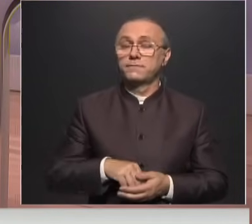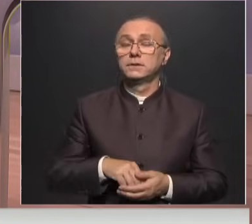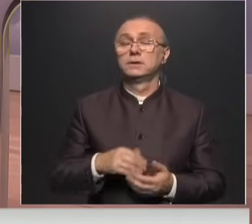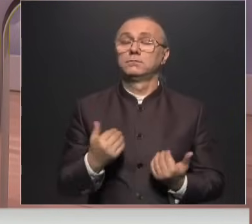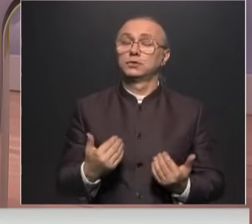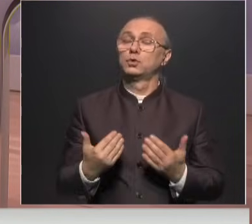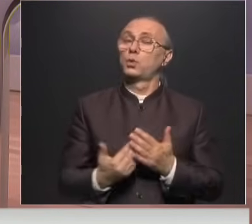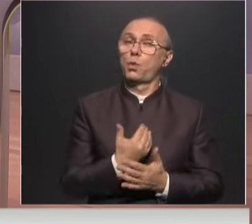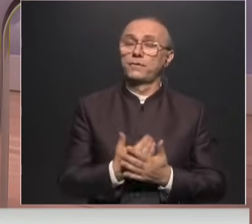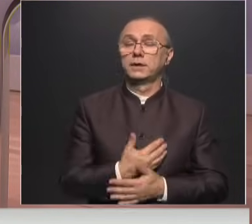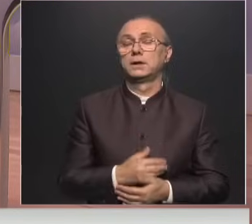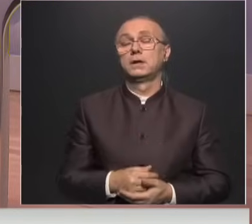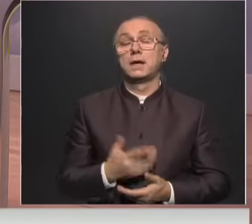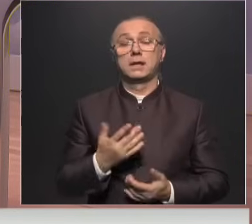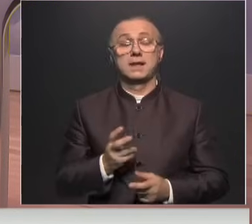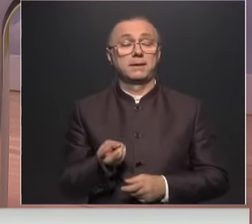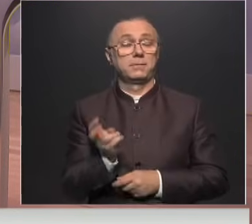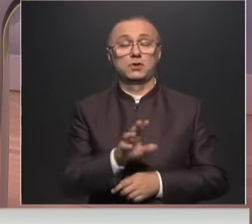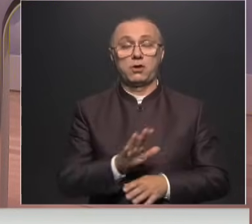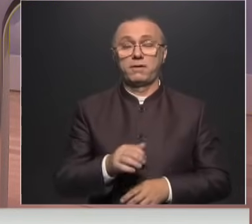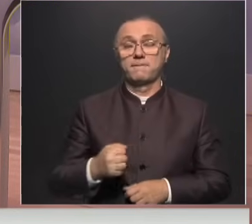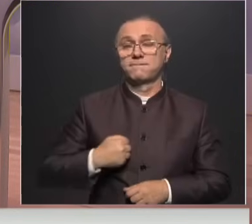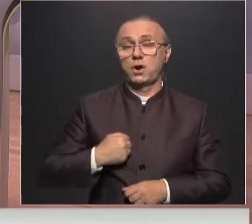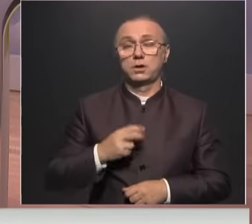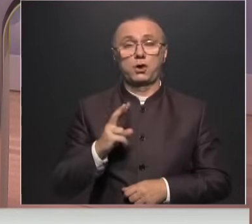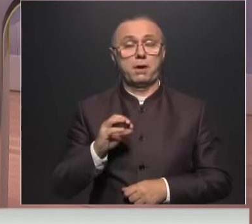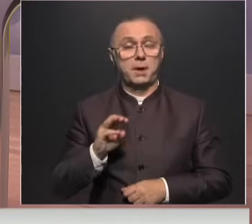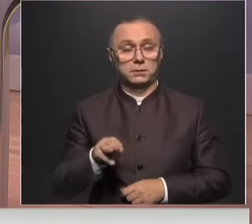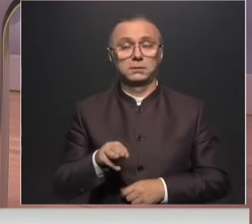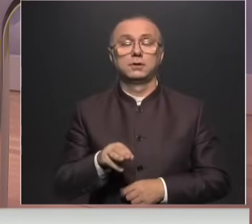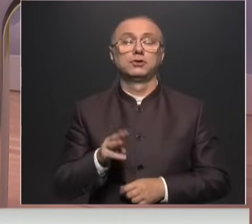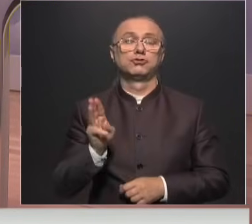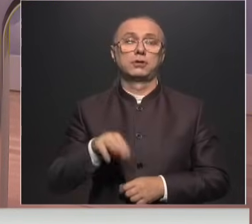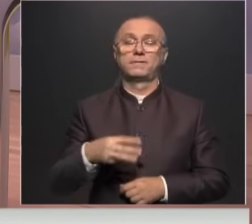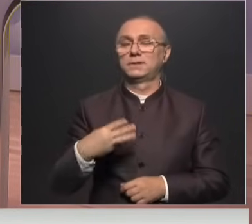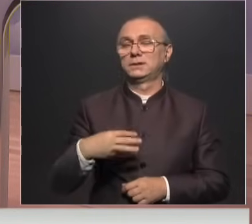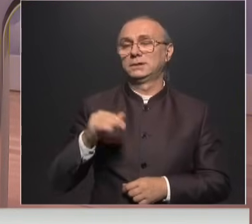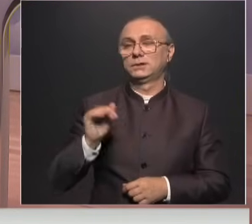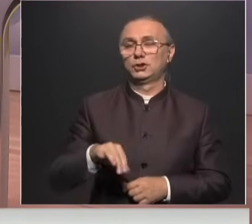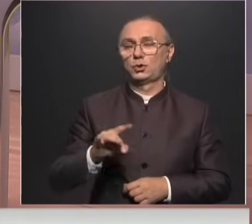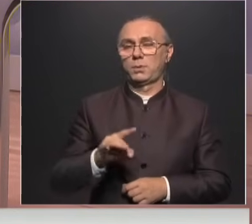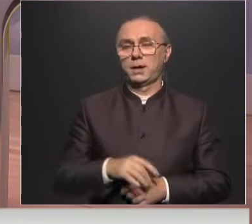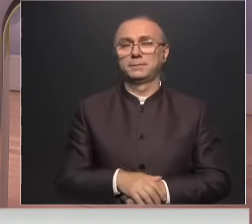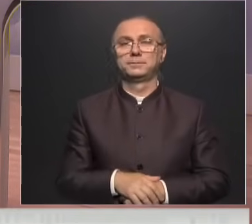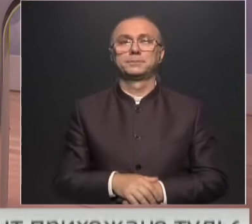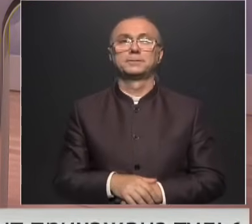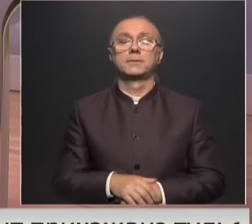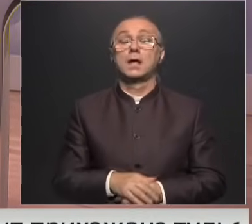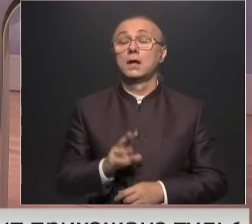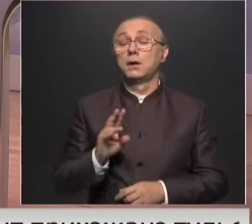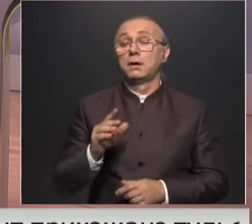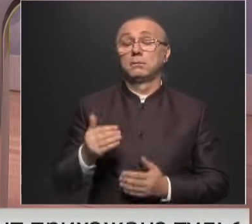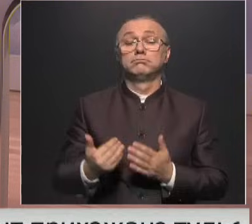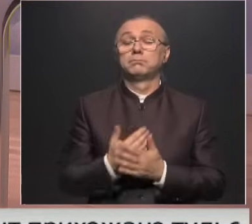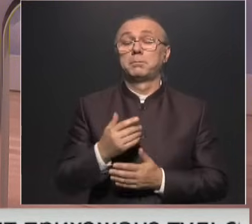уже новыми. 30 тысяч рублей вместо 3. В Минобороны пообещали, призывников не направят в зону специальной военной